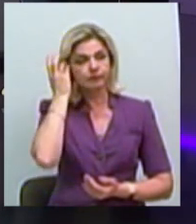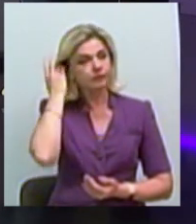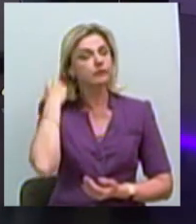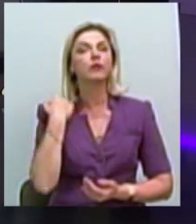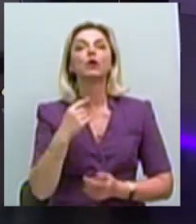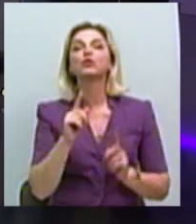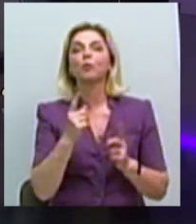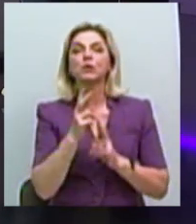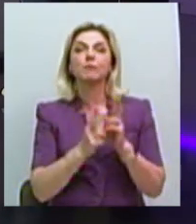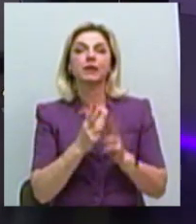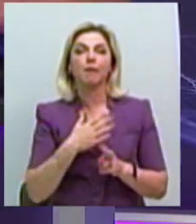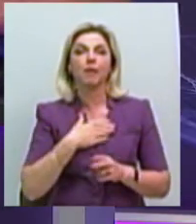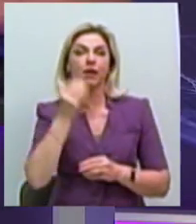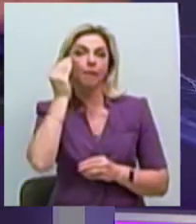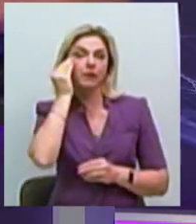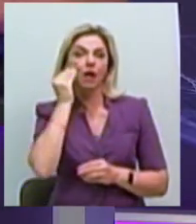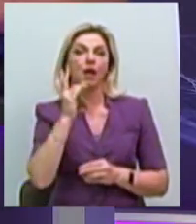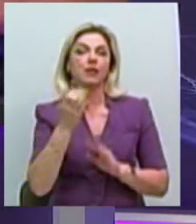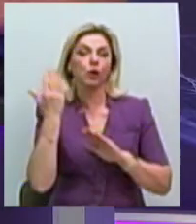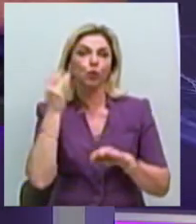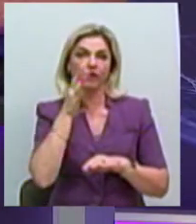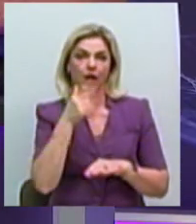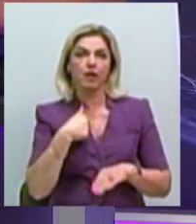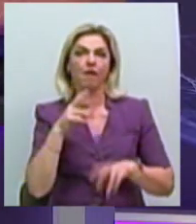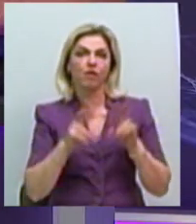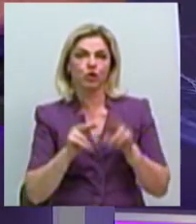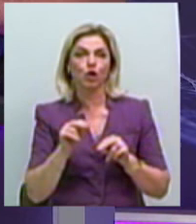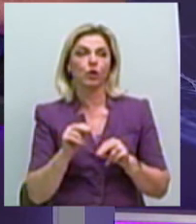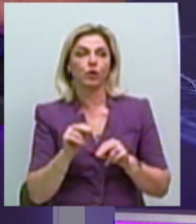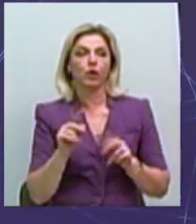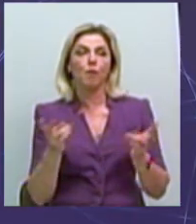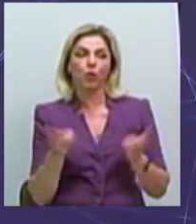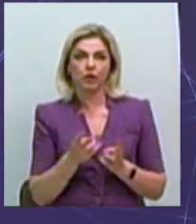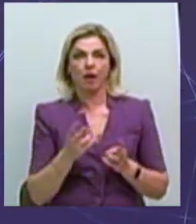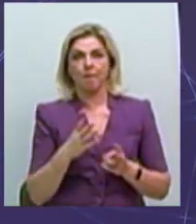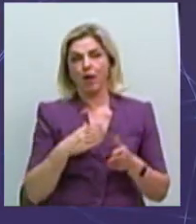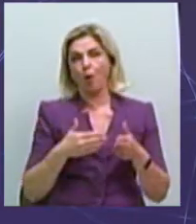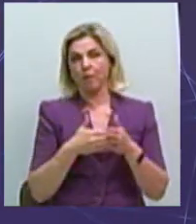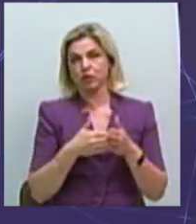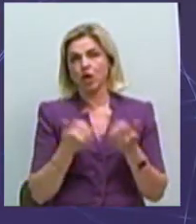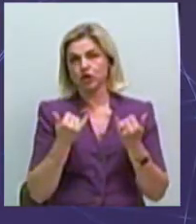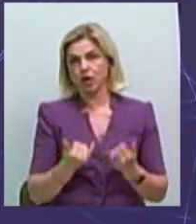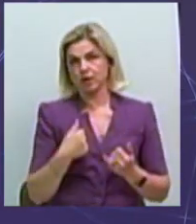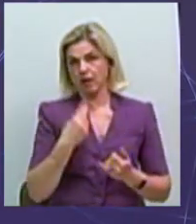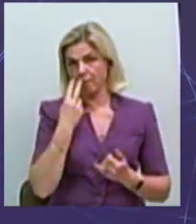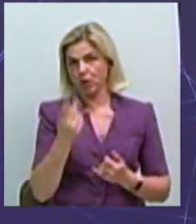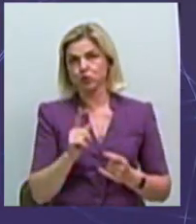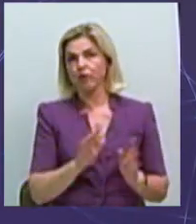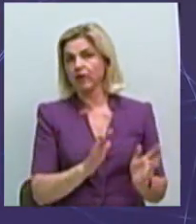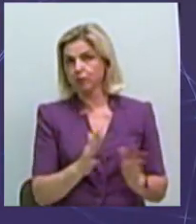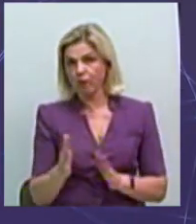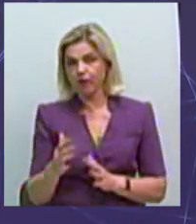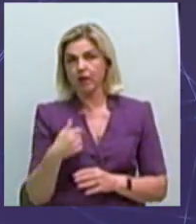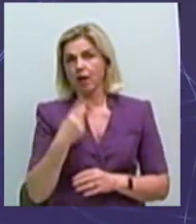моя думка? На той етапі я вважав, що воно було не найчастіше, але потрібно її обмежити. Зараз я бачу, що відбувається, я бачу,